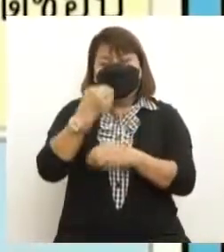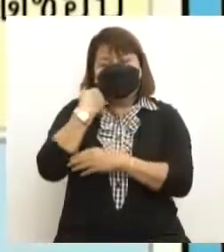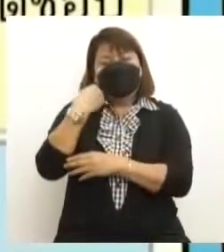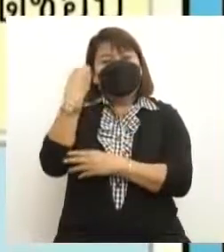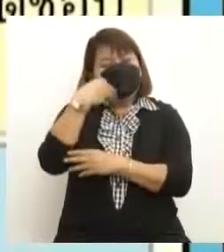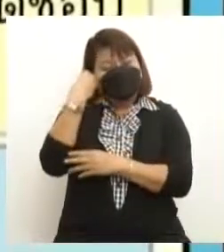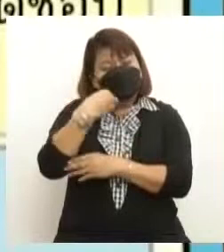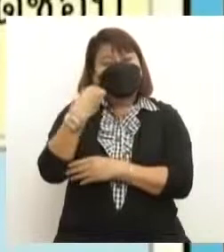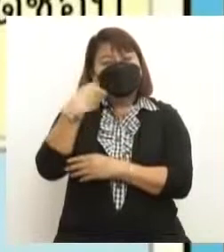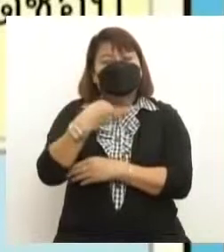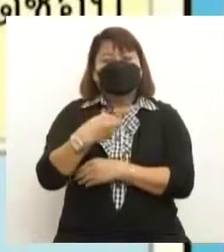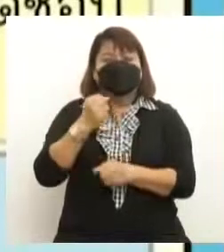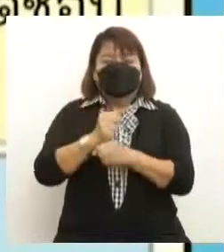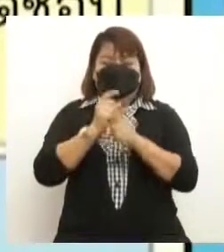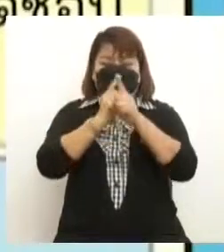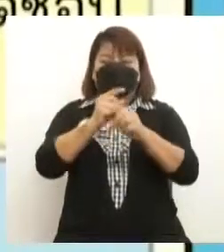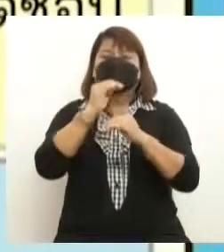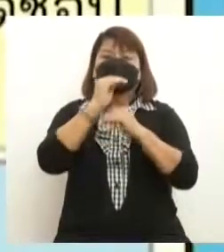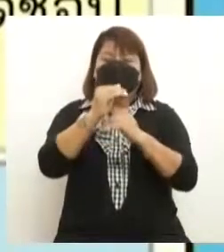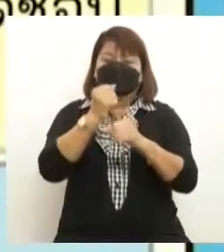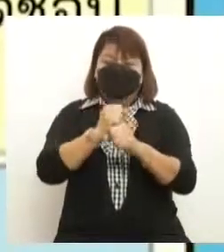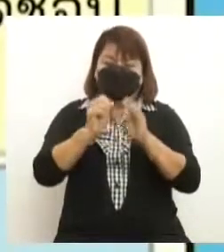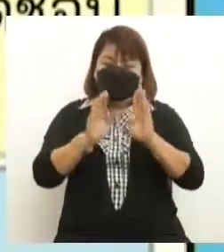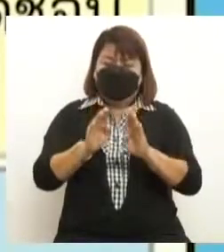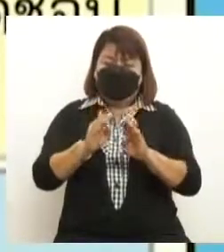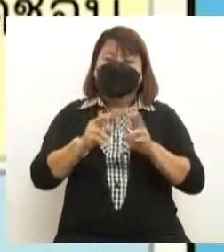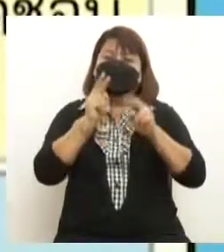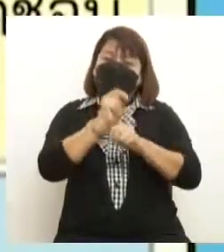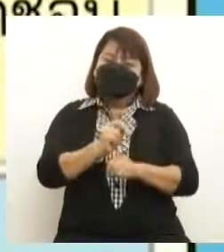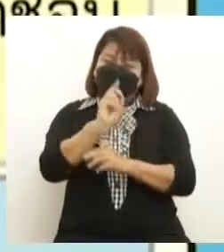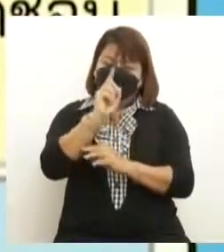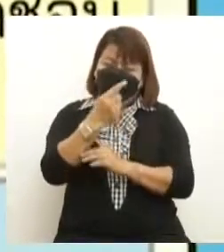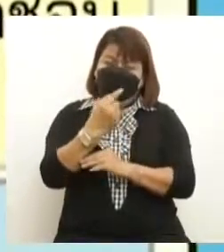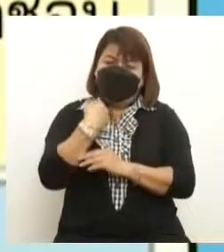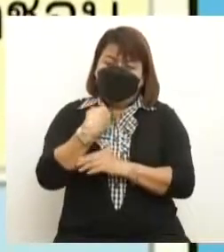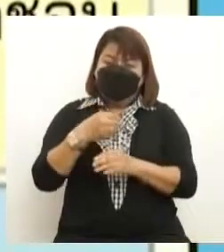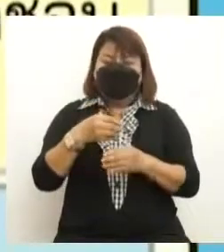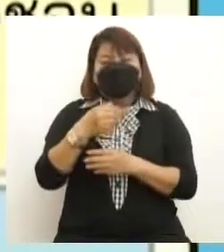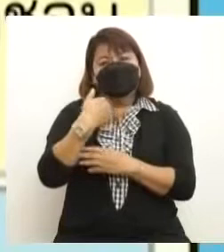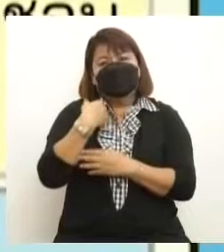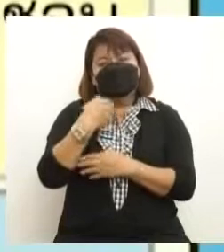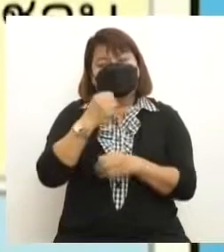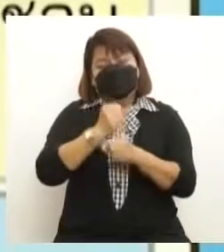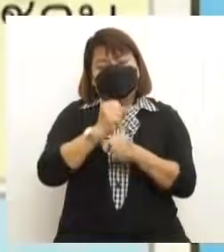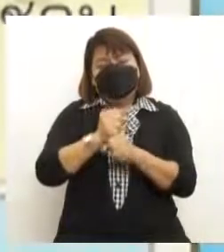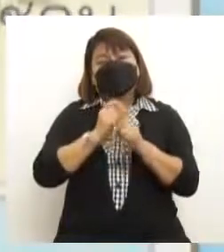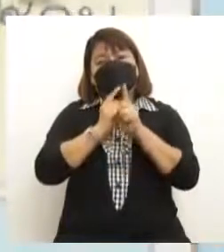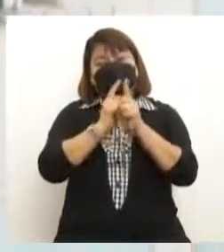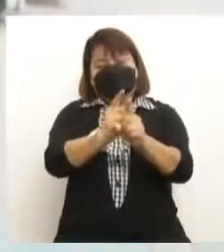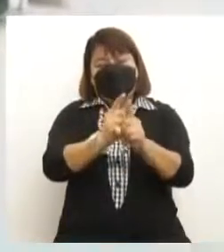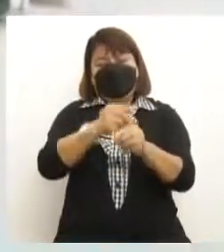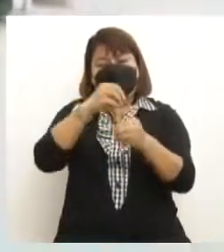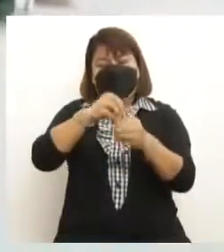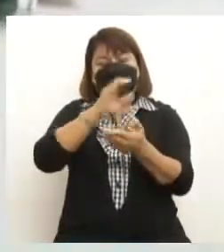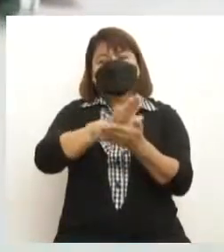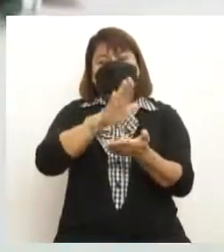คลที่ปฏิบัติตามมาตรการและข้อบังคับจนเกิดเป็นนิสัยปกติใหม่และยังเป็นค่านิยมและธรรมเนียมที่ปฏิบัติกันภายในสถาน